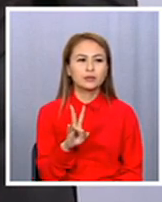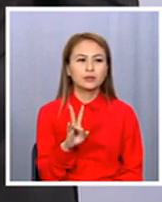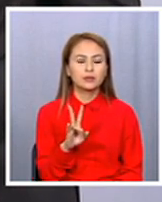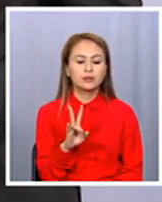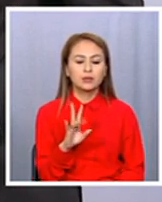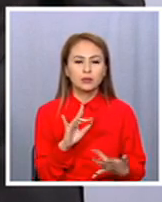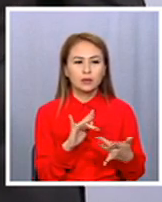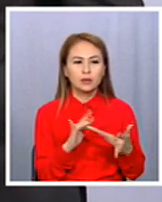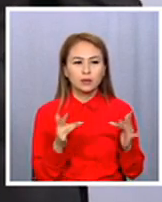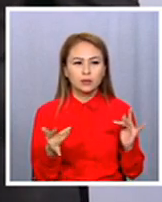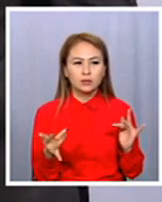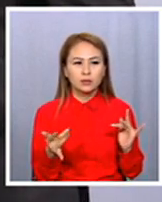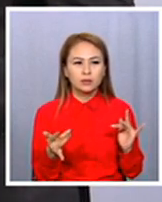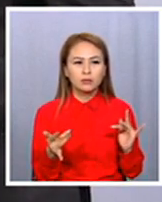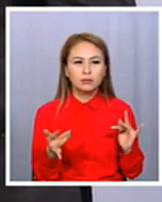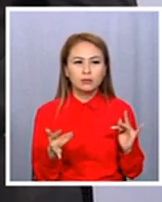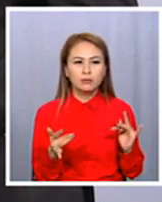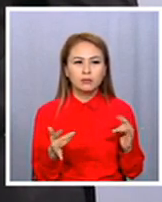интернет,